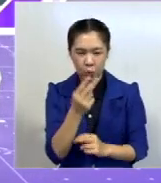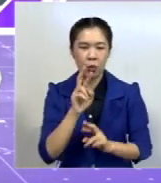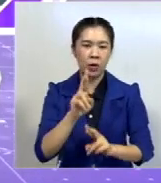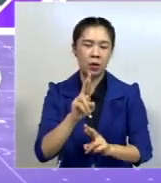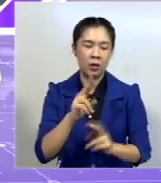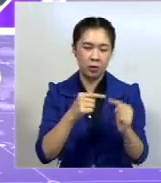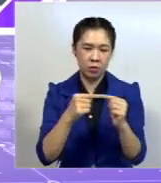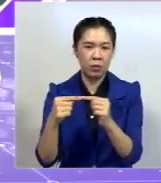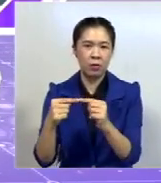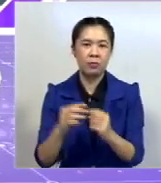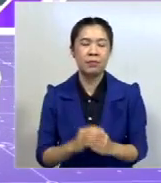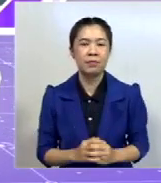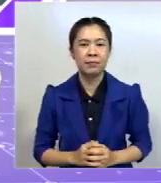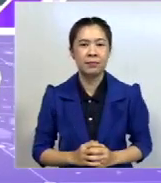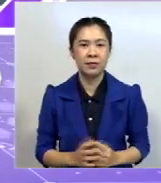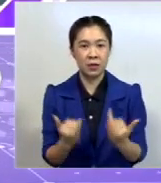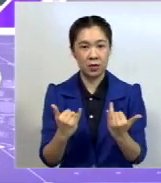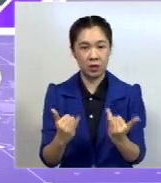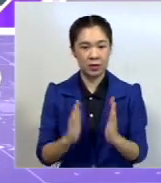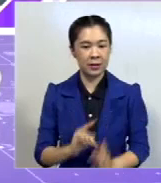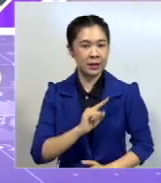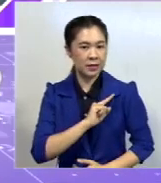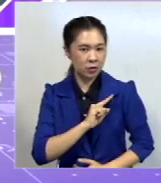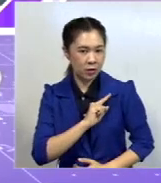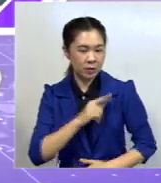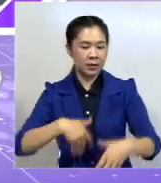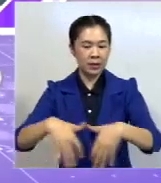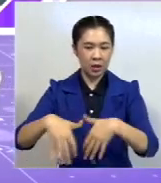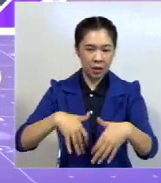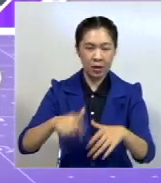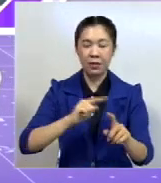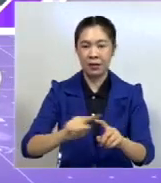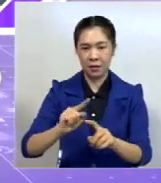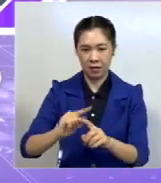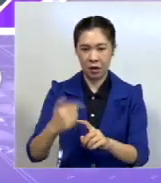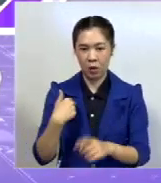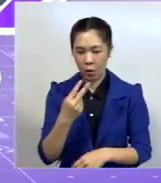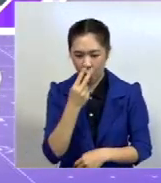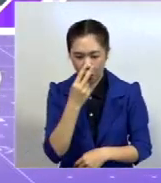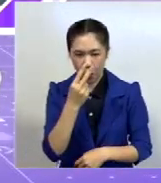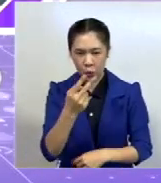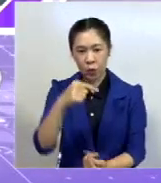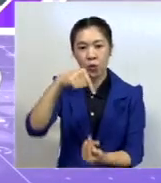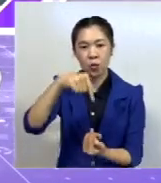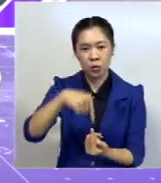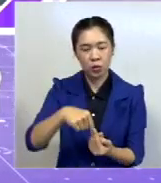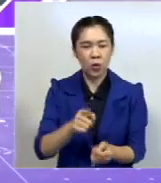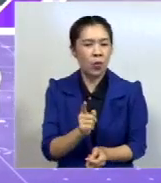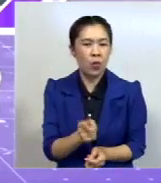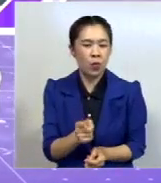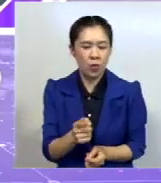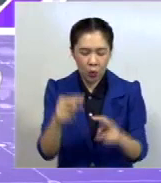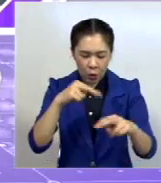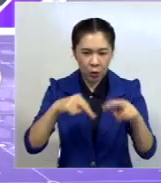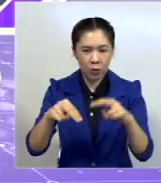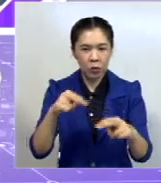อครับ ค่ะ แสดงว่าตอนนี้เจ้าหน้าที่ลูกหาบหรือว่าคนที่อยู่ในพื้นที่เองก็ยังจะต้องประจำอยู่ในพื้นที่เพื่อดูจ